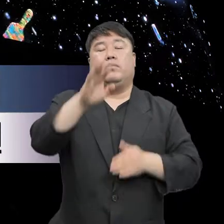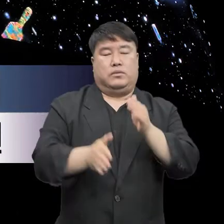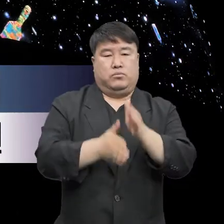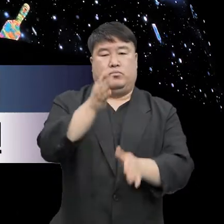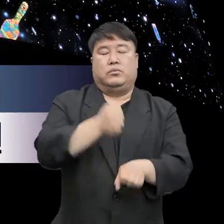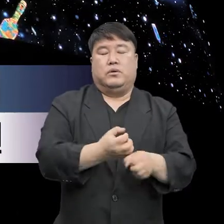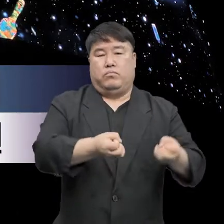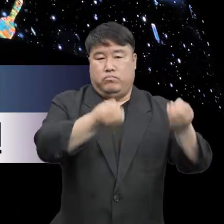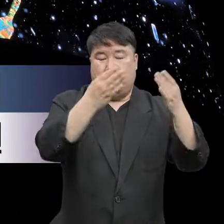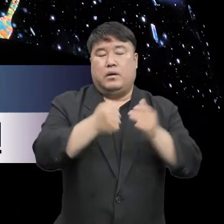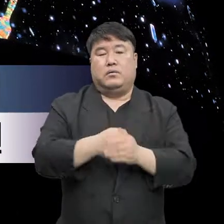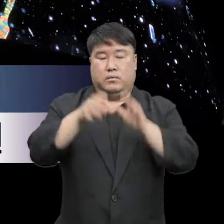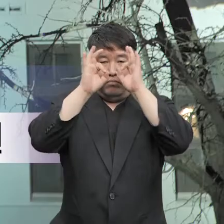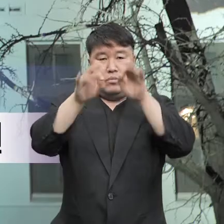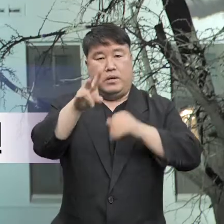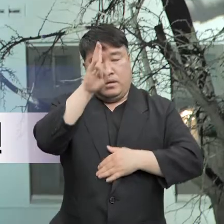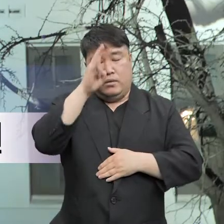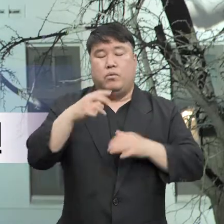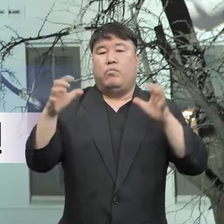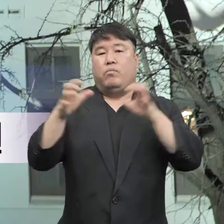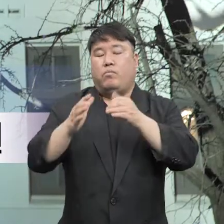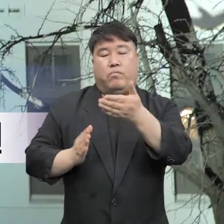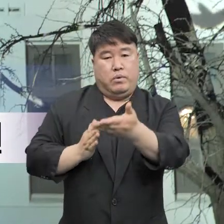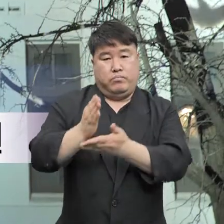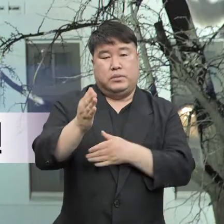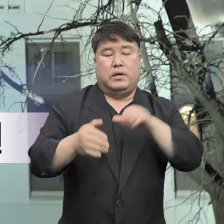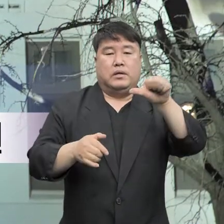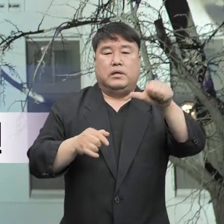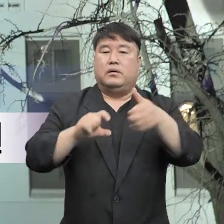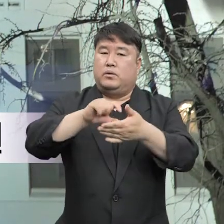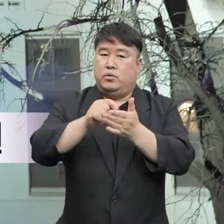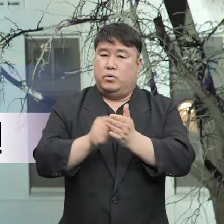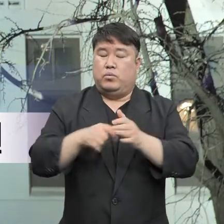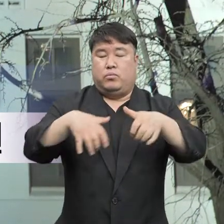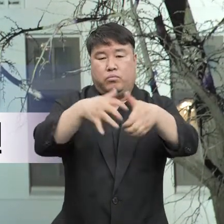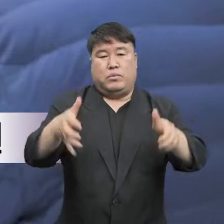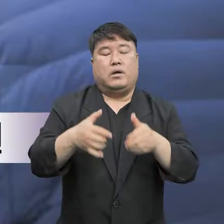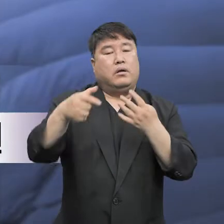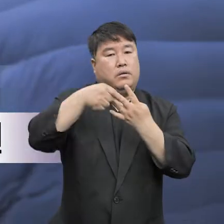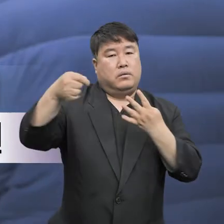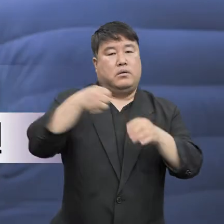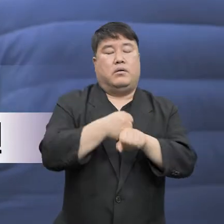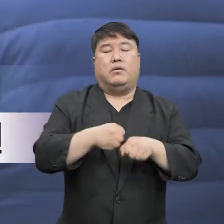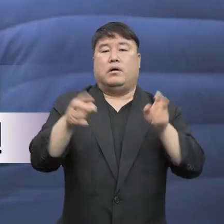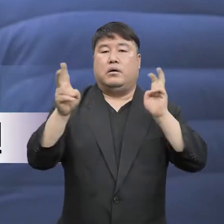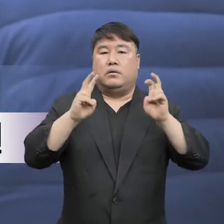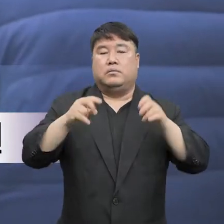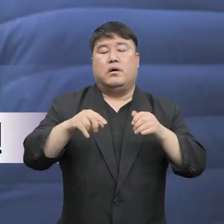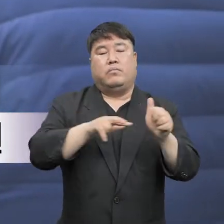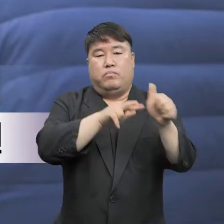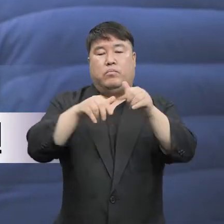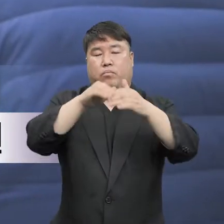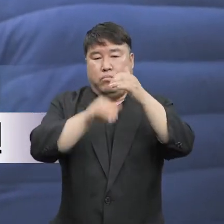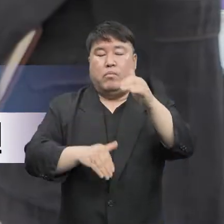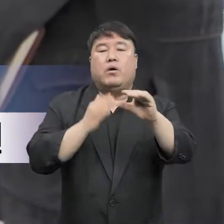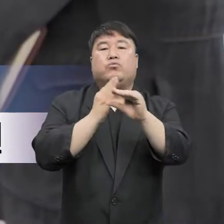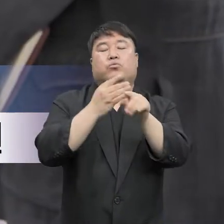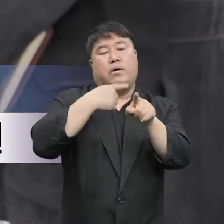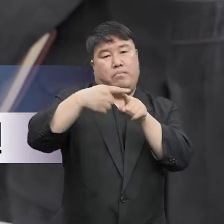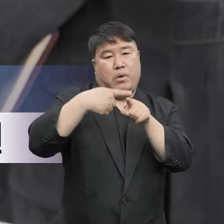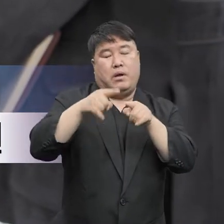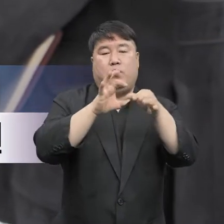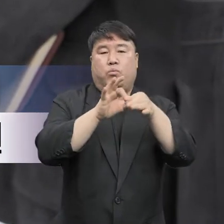공연시간 기술 융복합 분야에서 5개 내외 단체를 선정하고 사업 콘텐츠에 대한 중간 평가를 거쳐